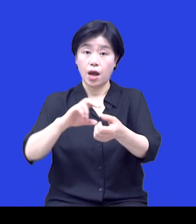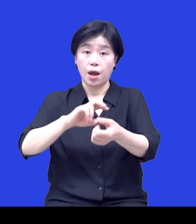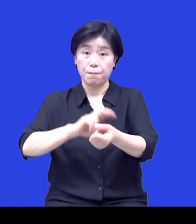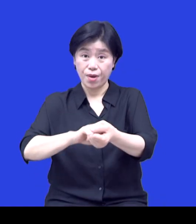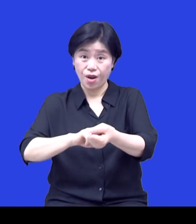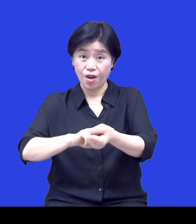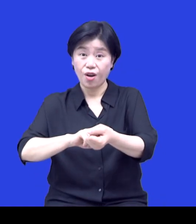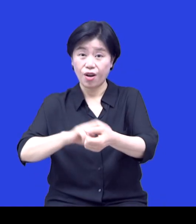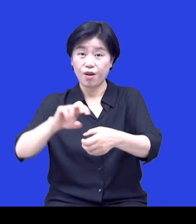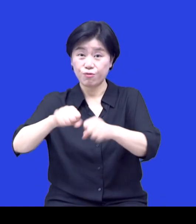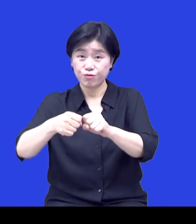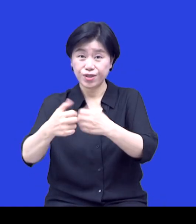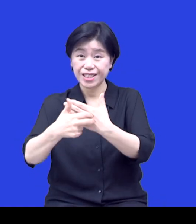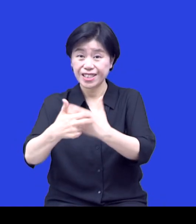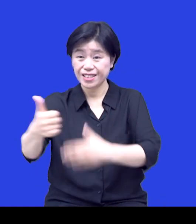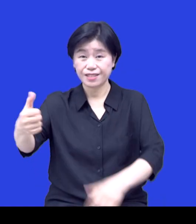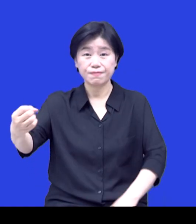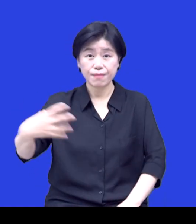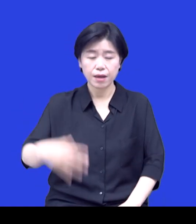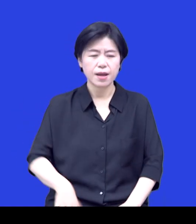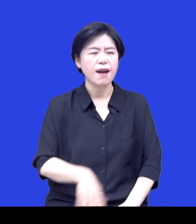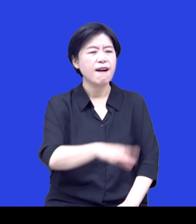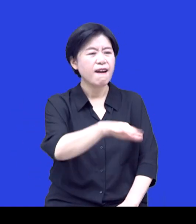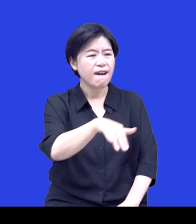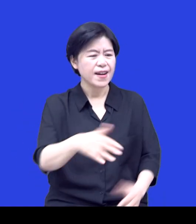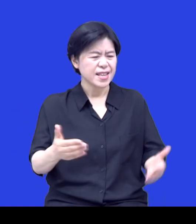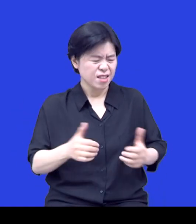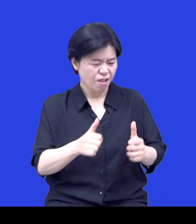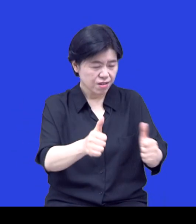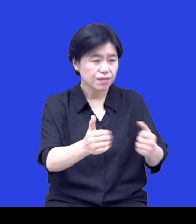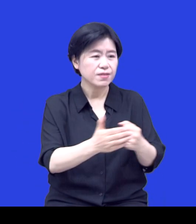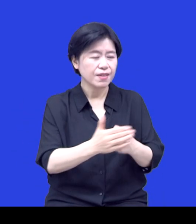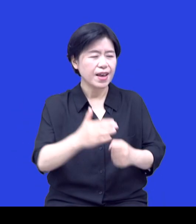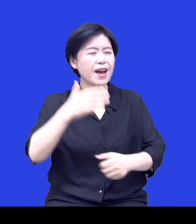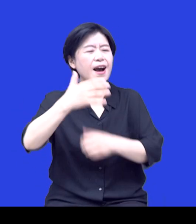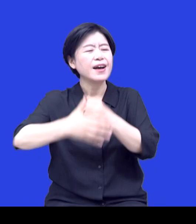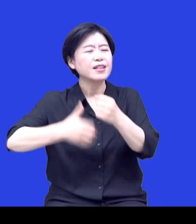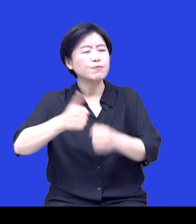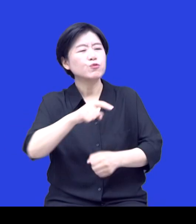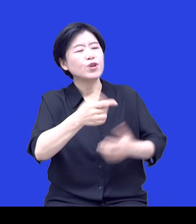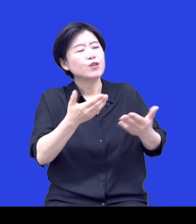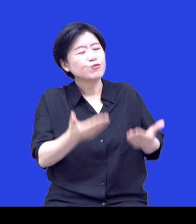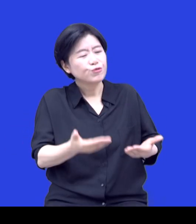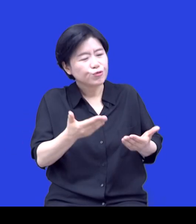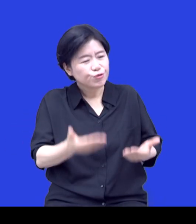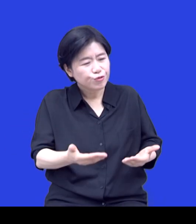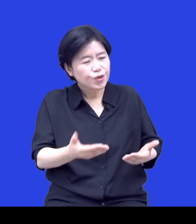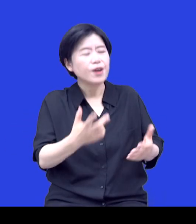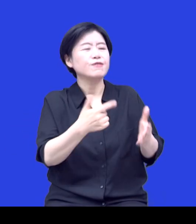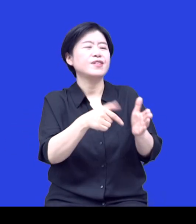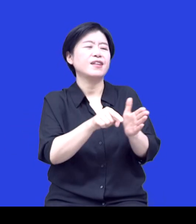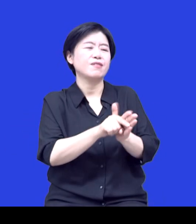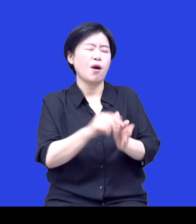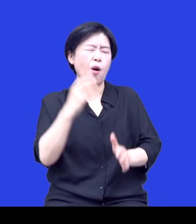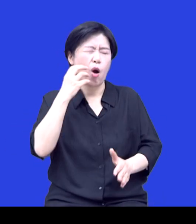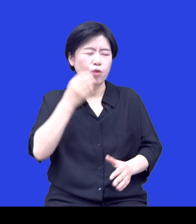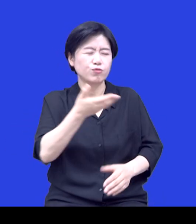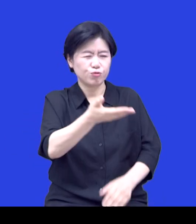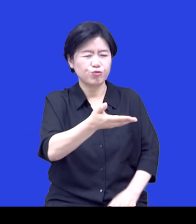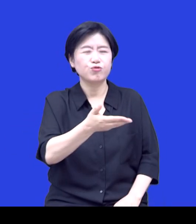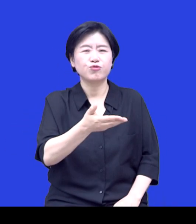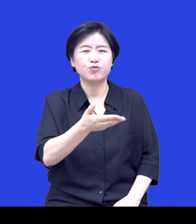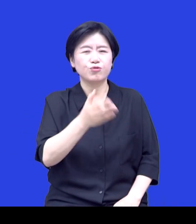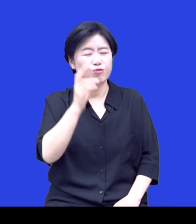분은 하나님이 이렇게 경고등을 안 주면 계속 일할 분이기 때문에 예. 자기 생각하는 스케줄 70-80%만 하십시오.